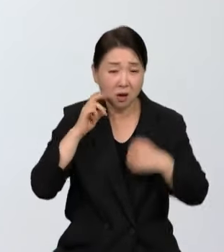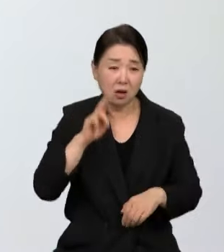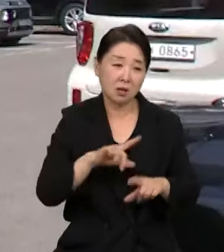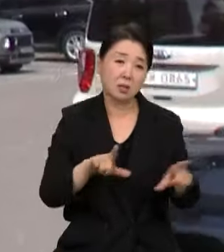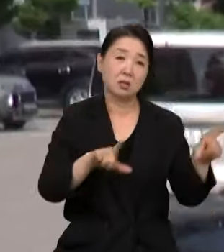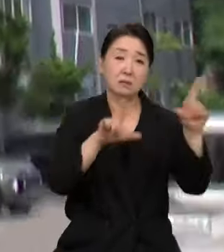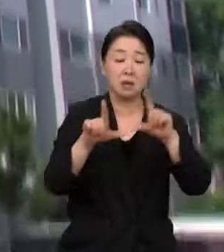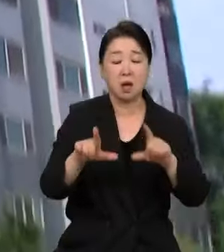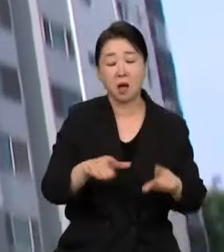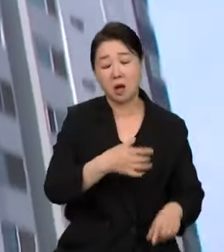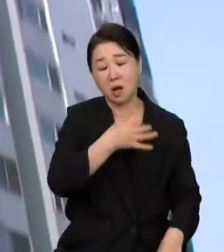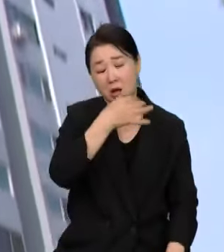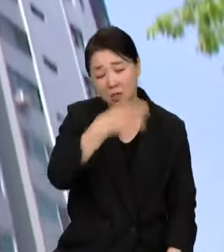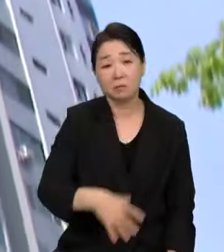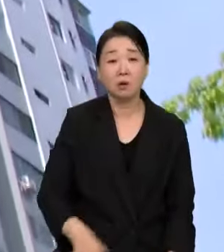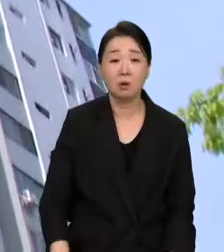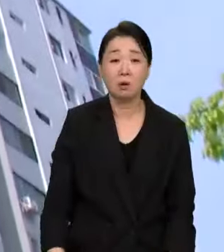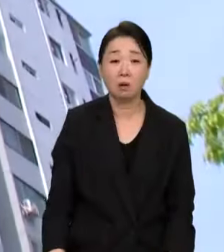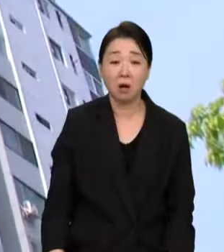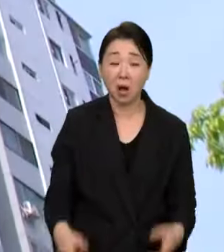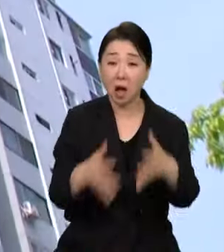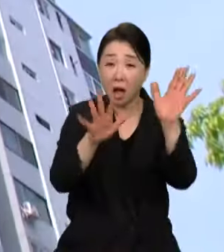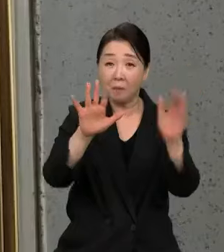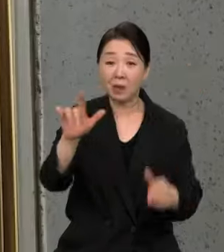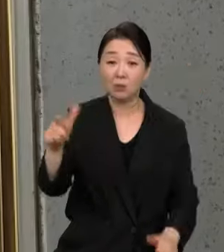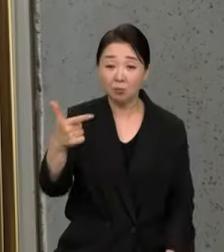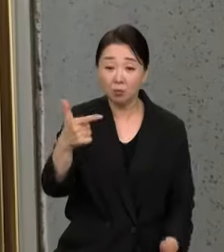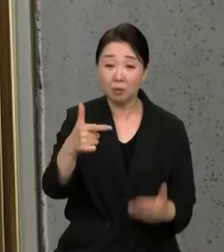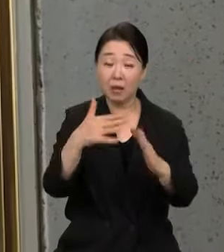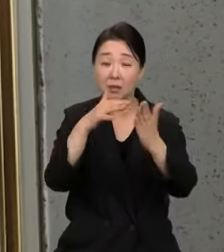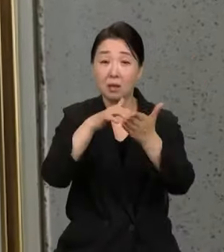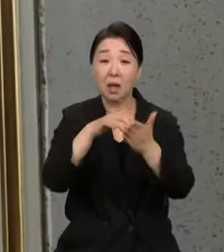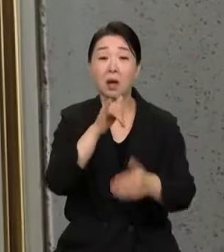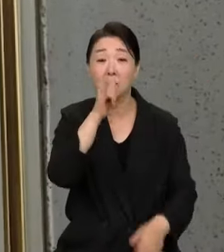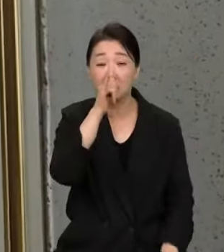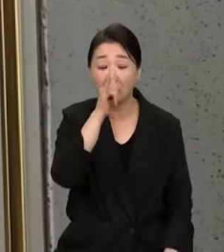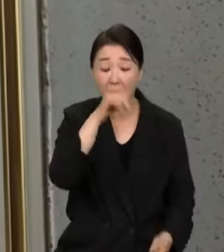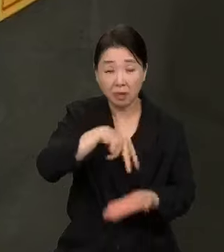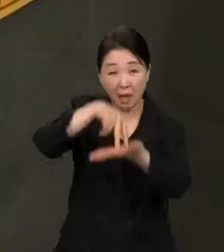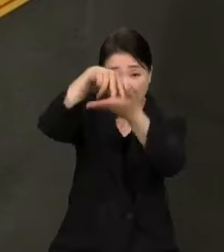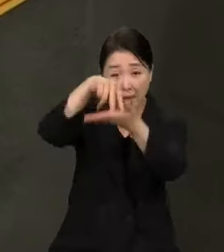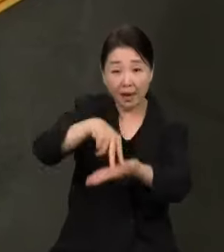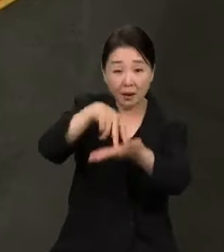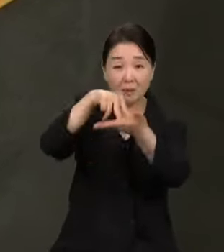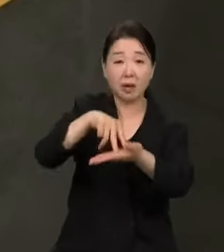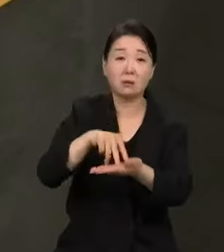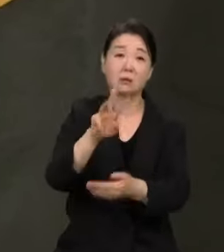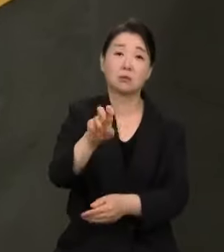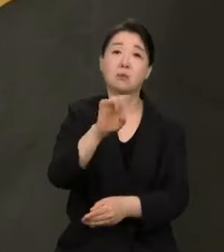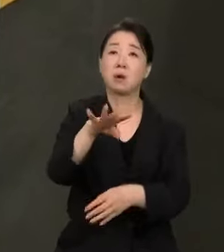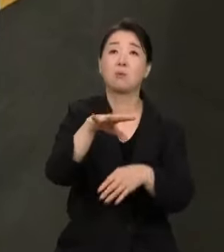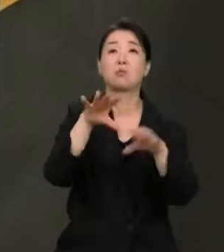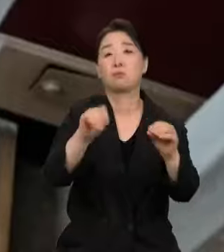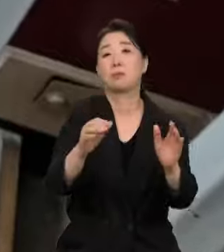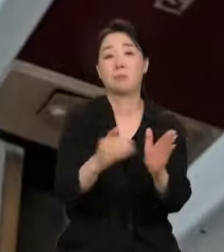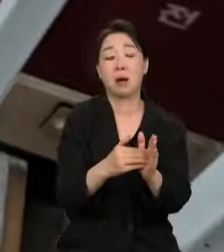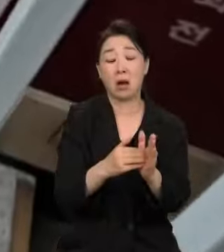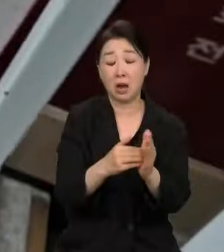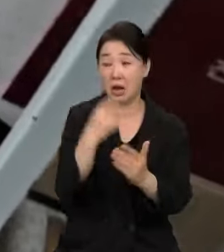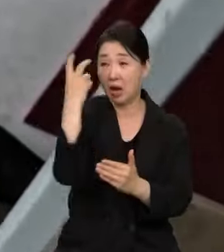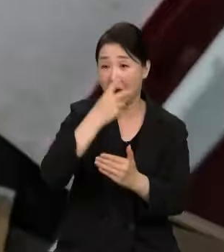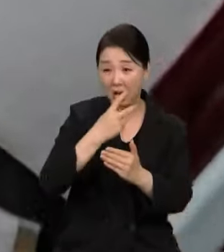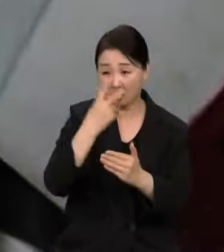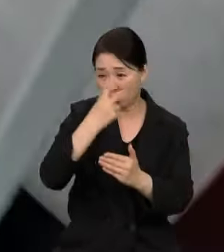고단합니다. 600세대 이 아파트, 지난 5일 8개동 엘리베이터 24대가 운행을 중단했습니다. 안전검사를